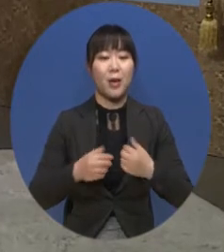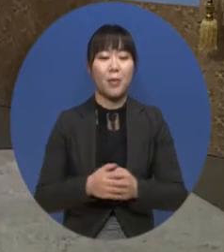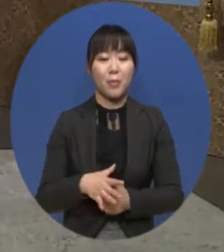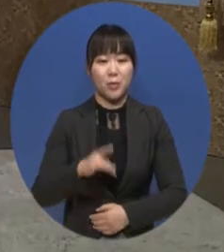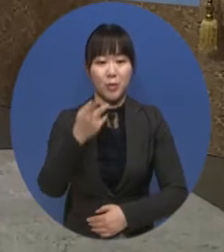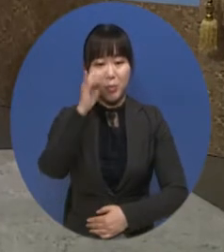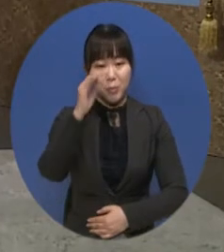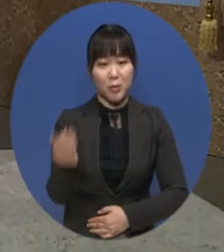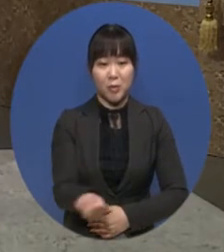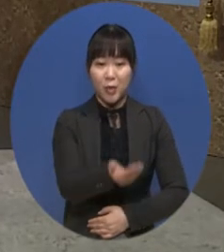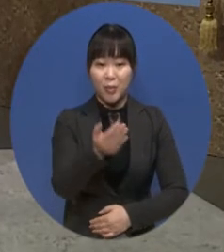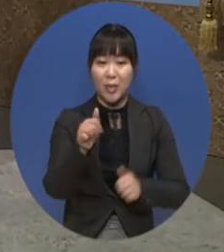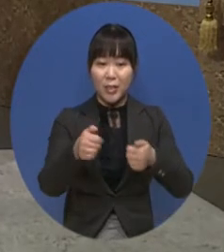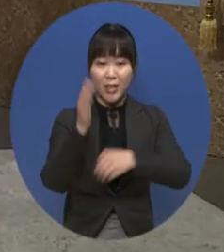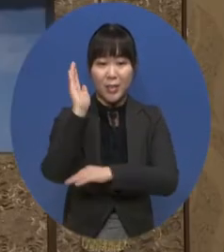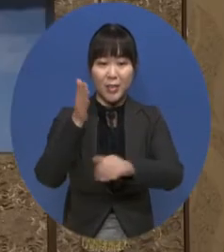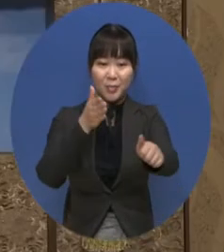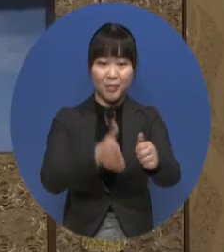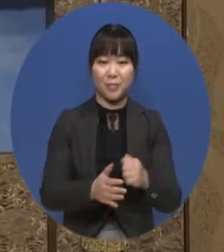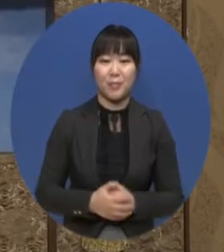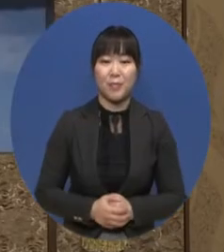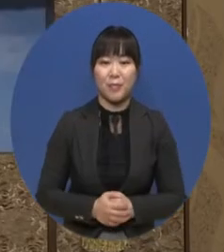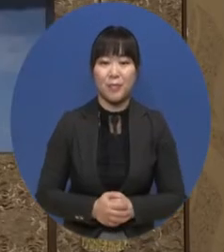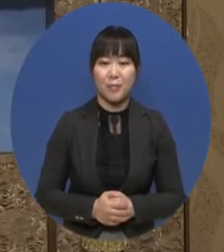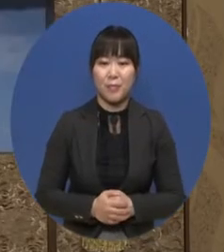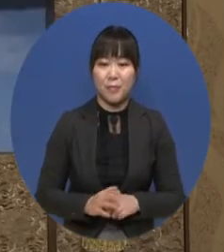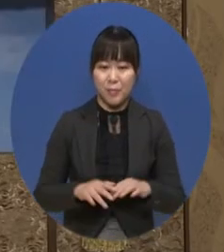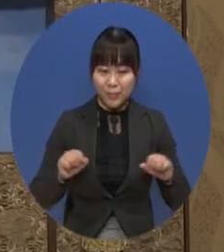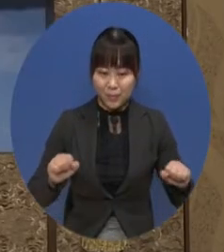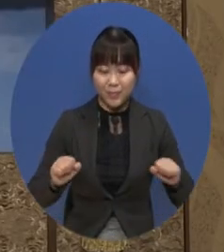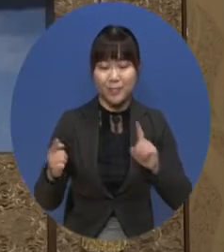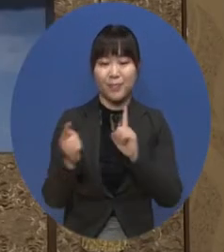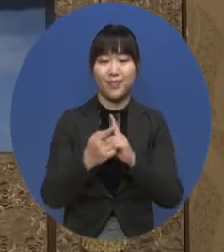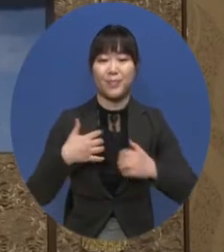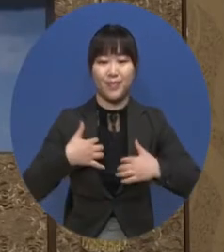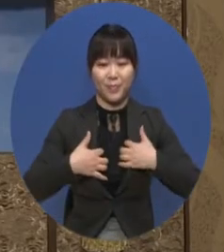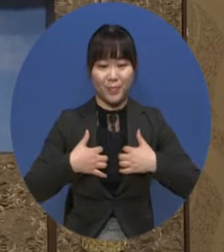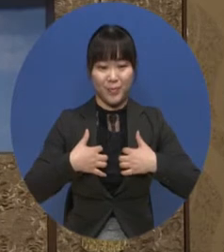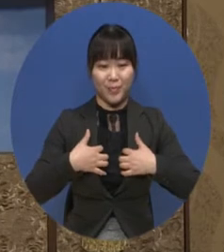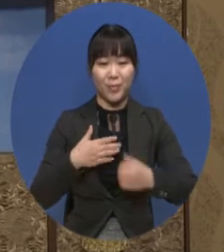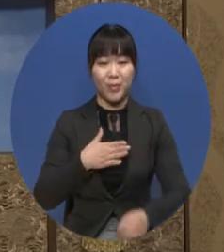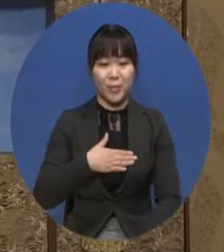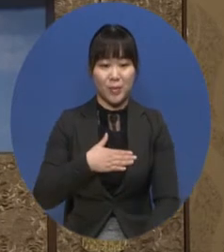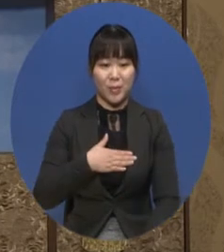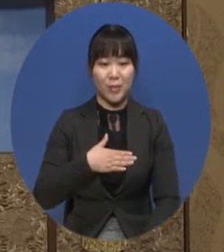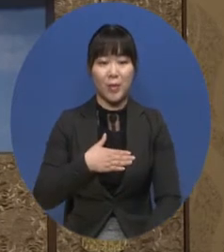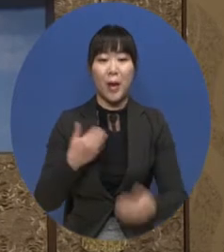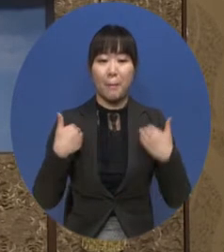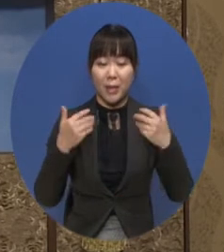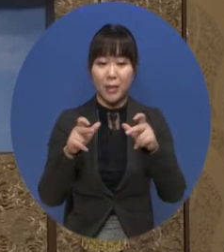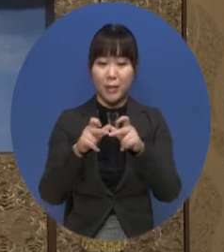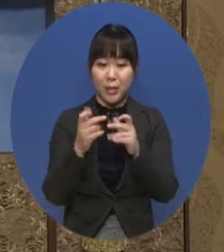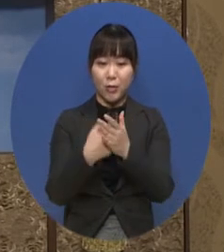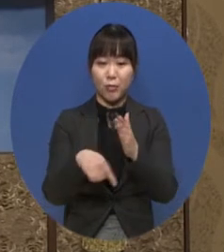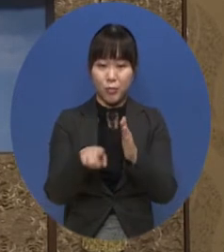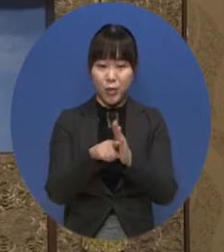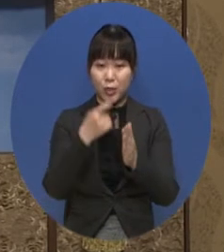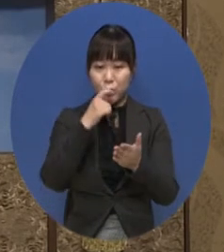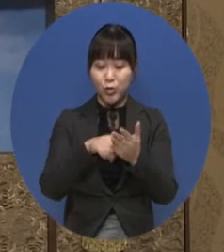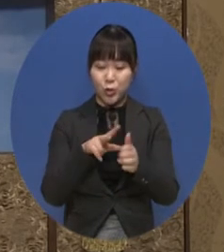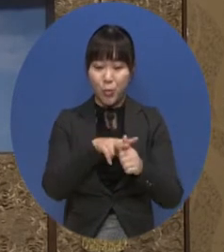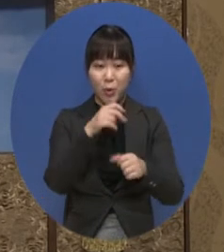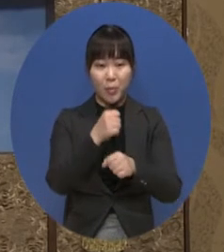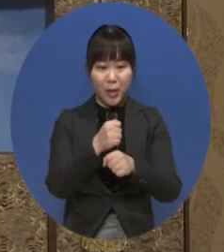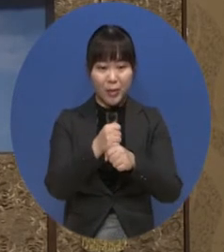먼저 시청자분들께 인사 한 말씀 해주시죠. 네, 안녕하세요. 만나서 반갑습니다. 저는 발달장애인을 위한 쉬운 정보를